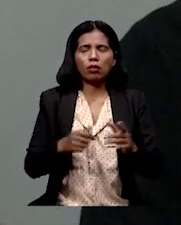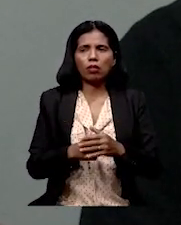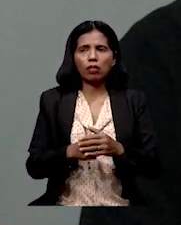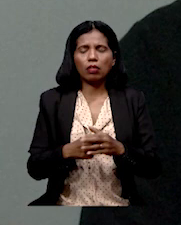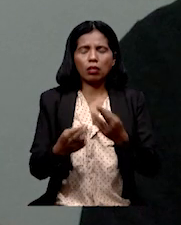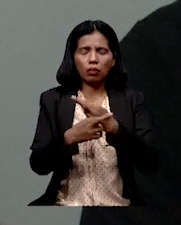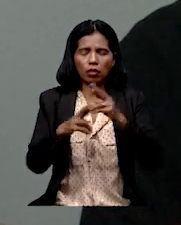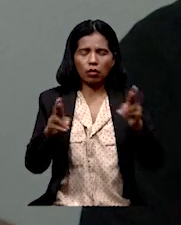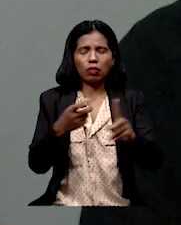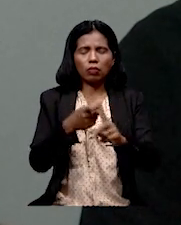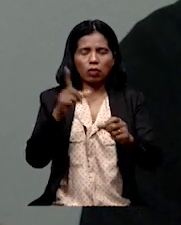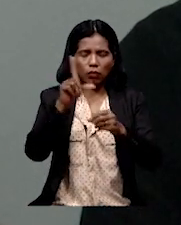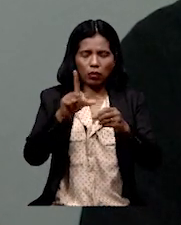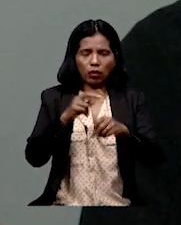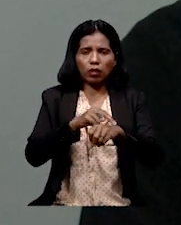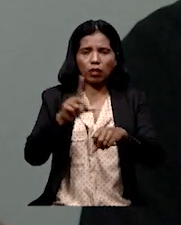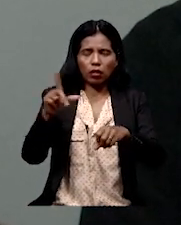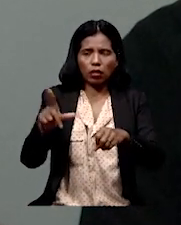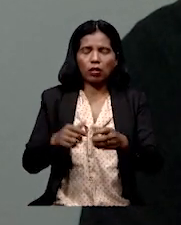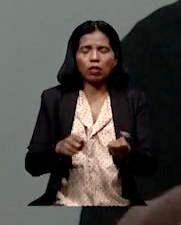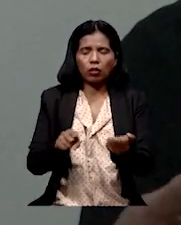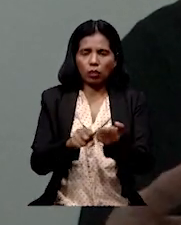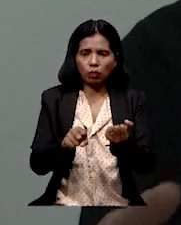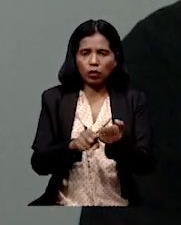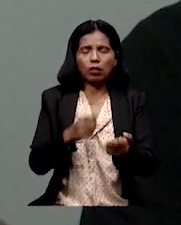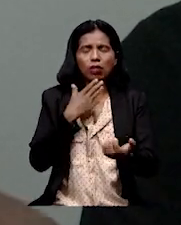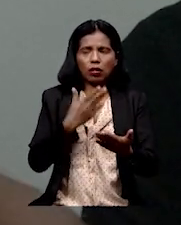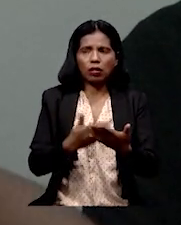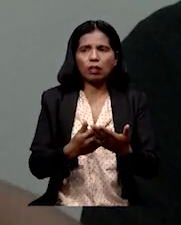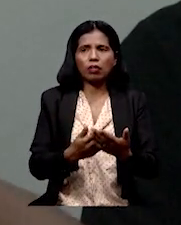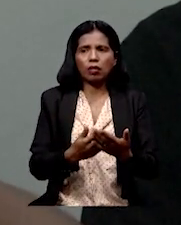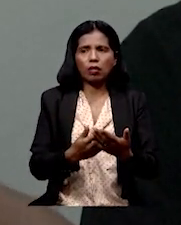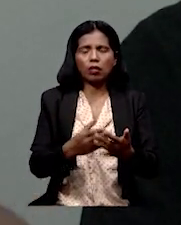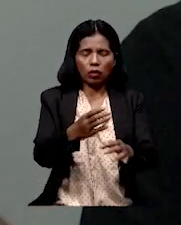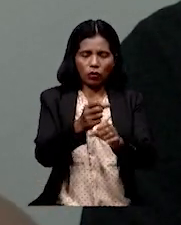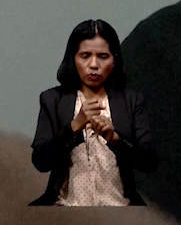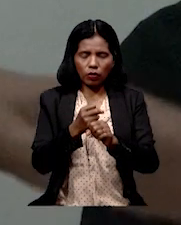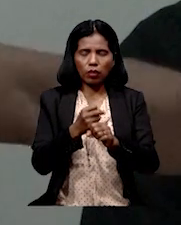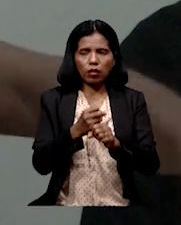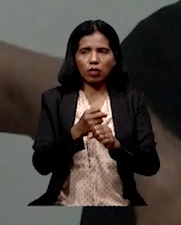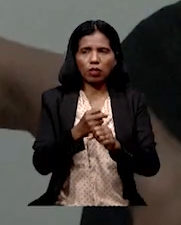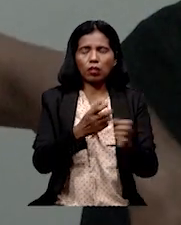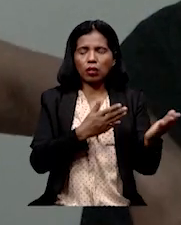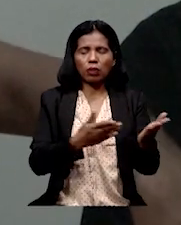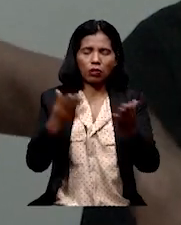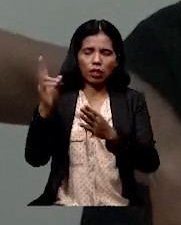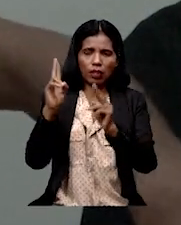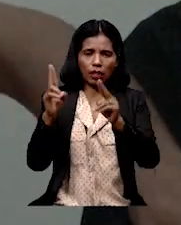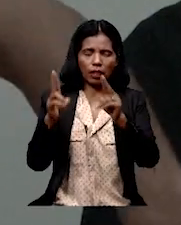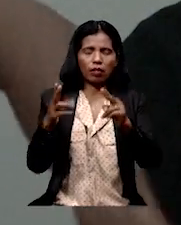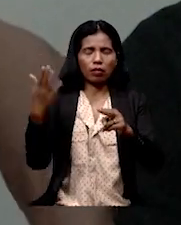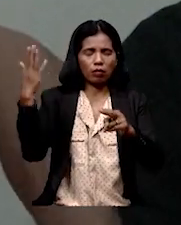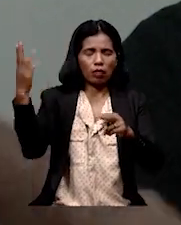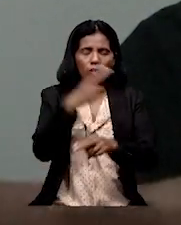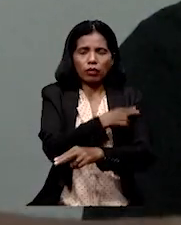dia ke do si laboratorio nacional o hospital nacional di grobalar apoio ne ma a mostra se ne fu tina fatti, trasporta direttamente